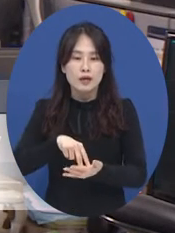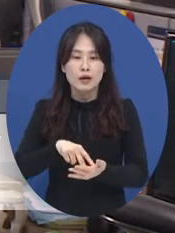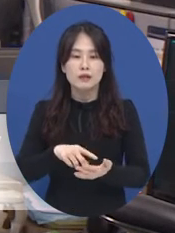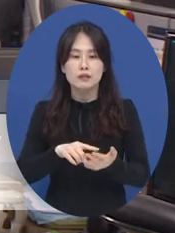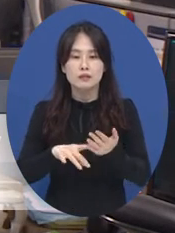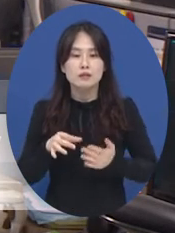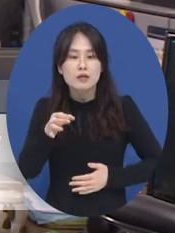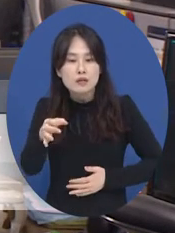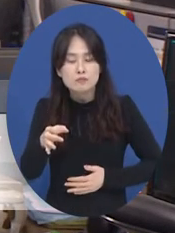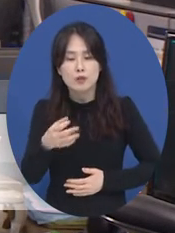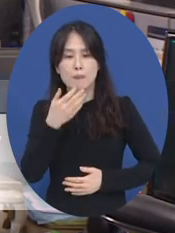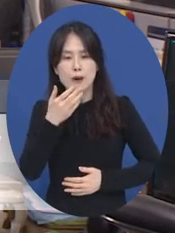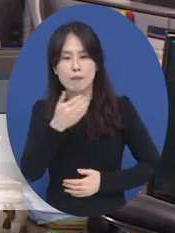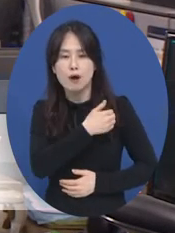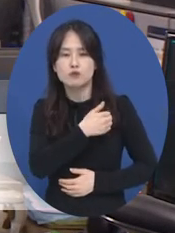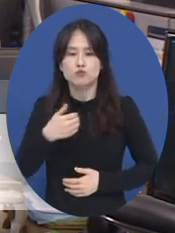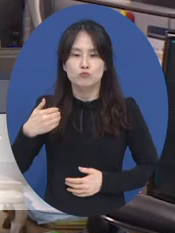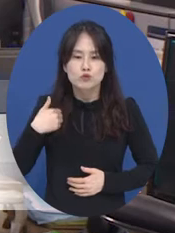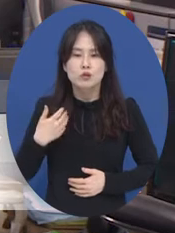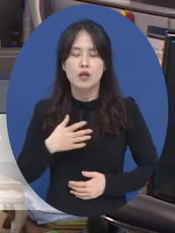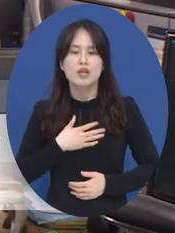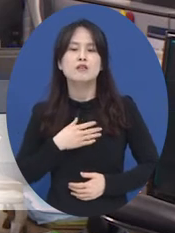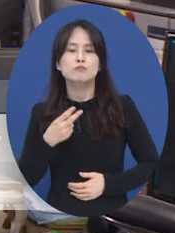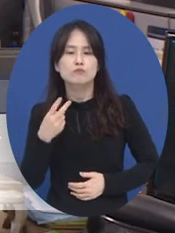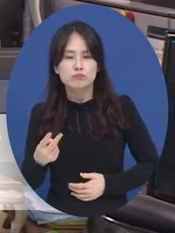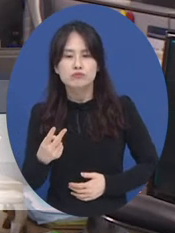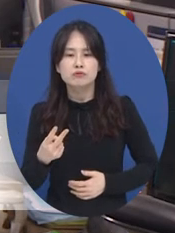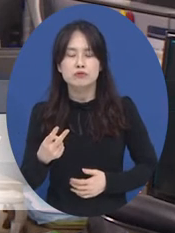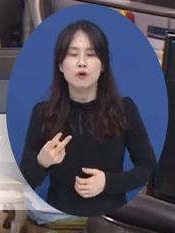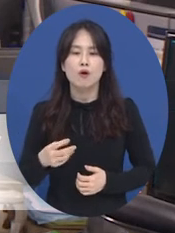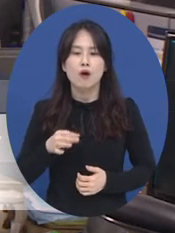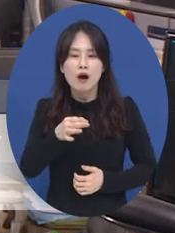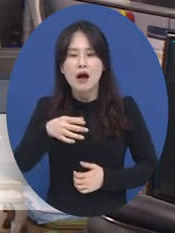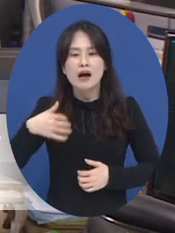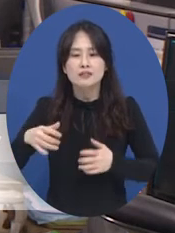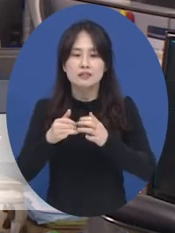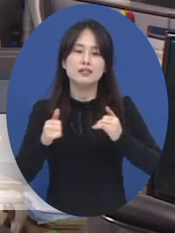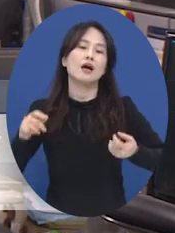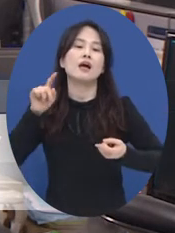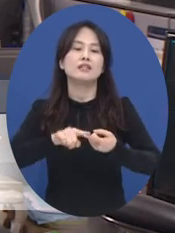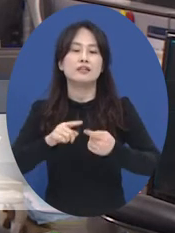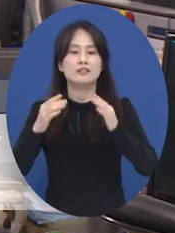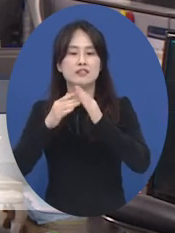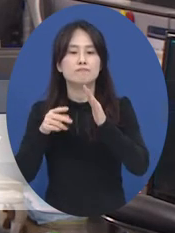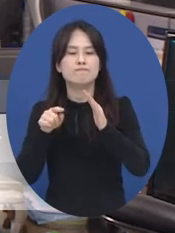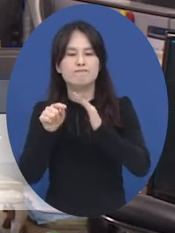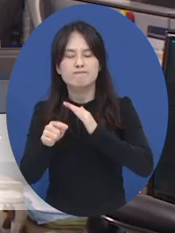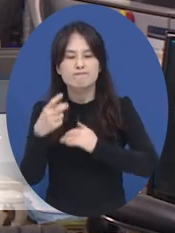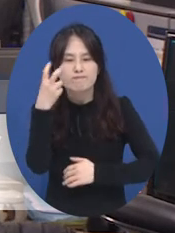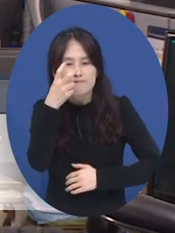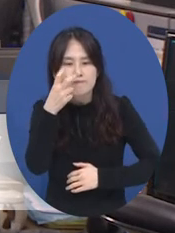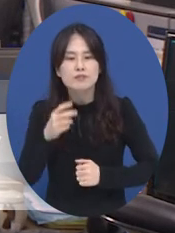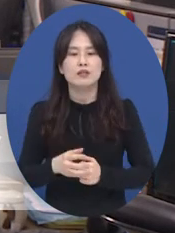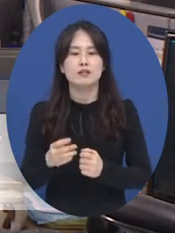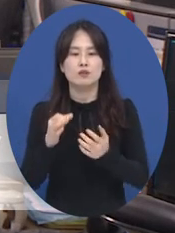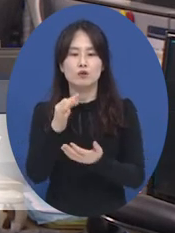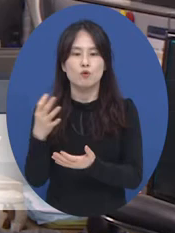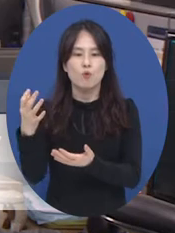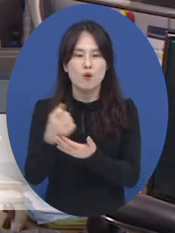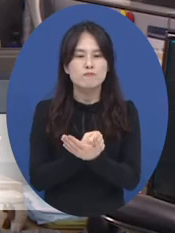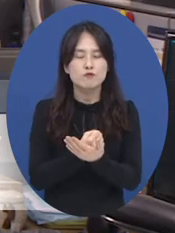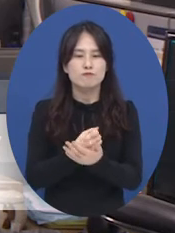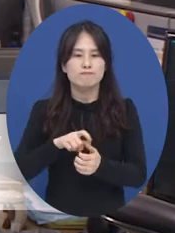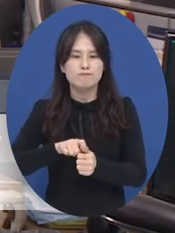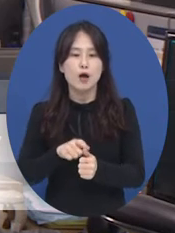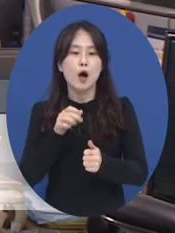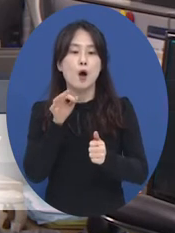낼 수 있는데 안되고 버티는 분들에게 대해서는 가택 수색 차선 압류 등 강력해 처분 할 것이고 대